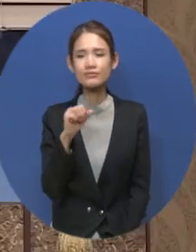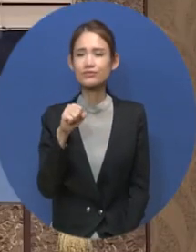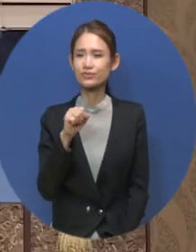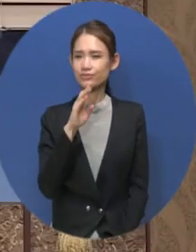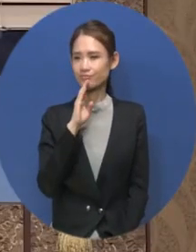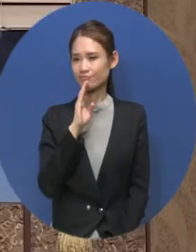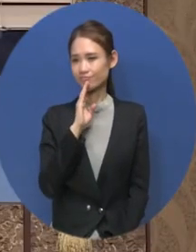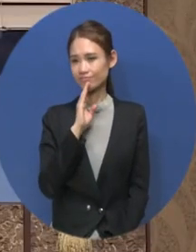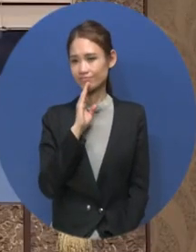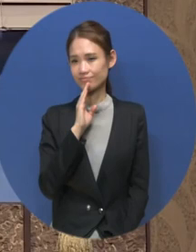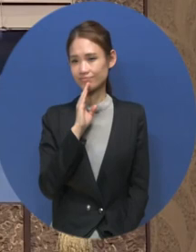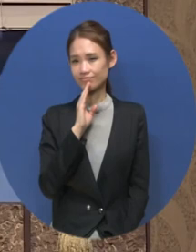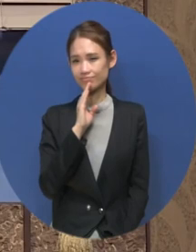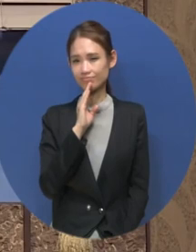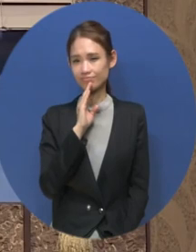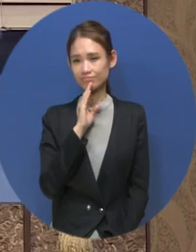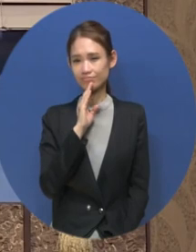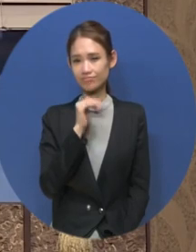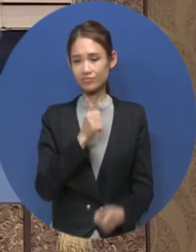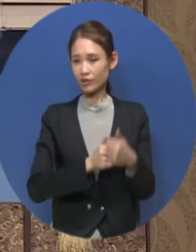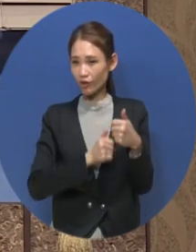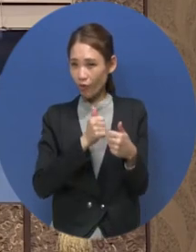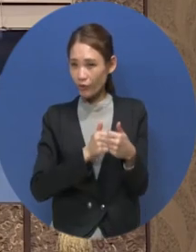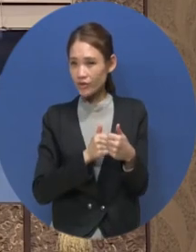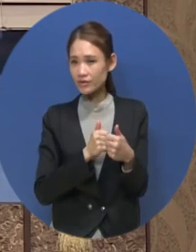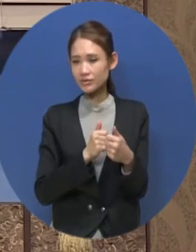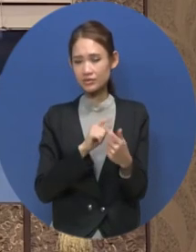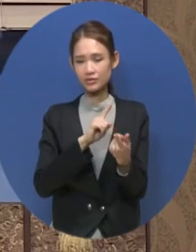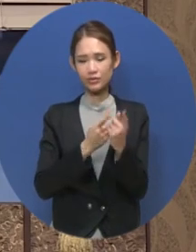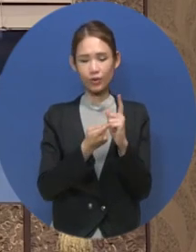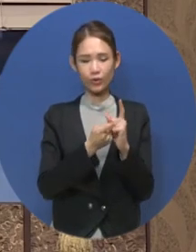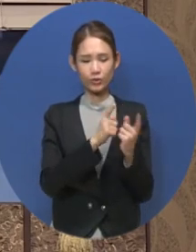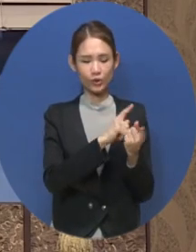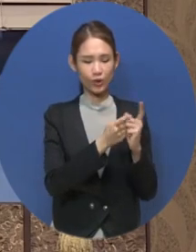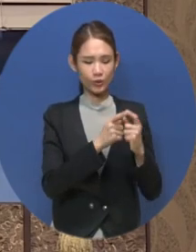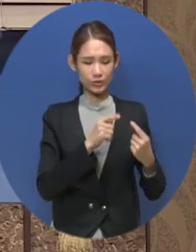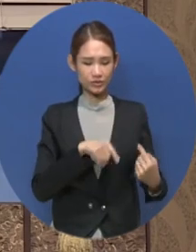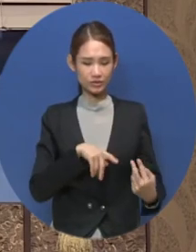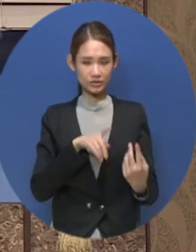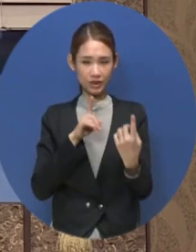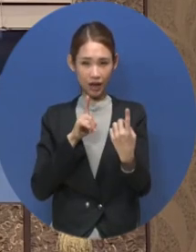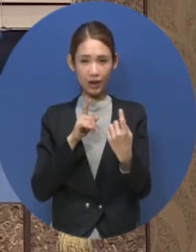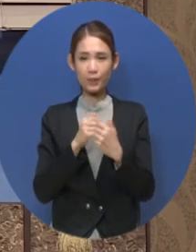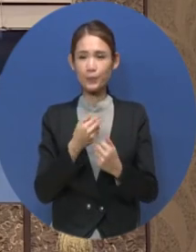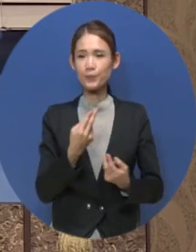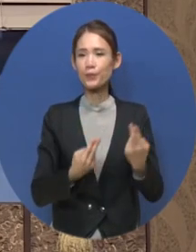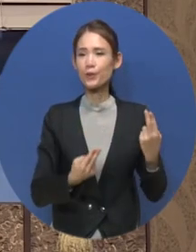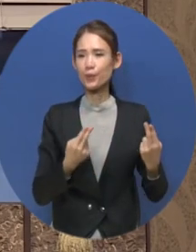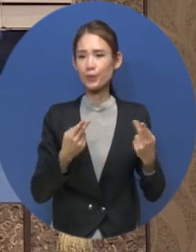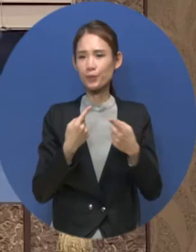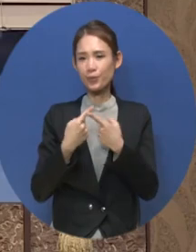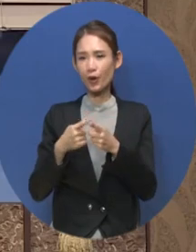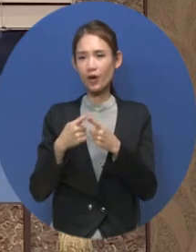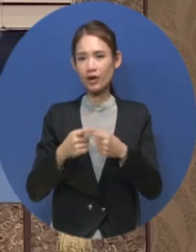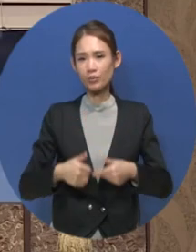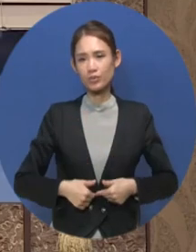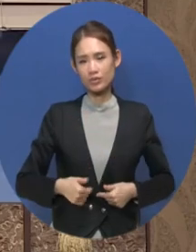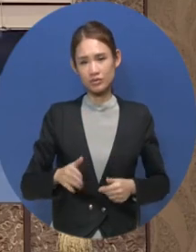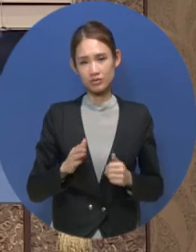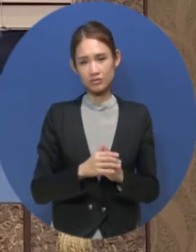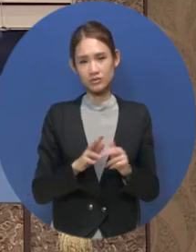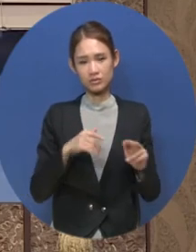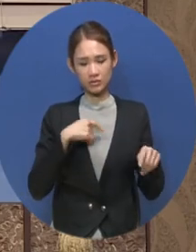그러니까 우리 그 이렇게 경기력이라는 것은 서로 예. 상대가 있어서 그렇죠. 평가가 돼야 되는데 네. 이제 그러지 못하고 지금